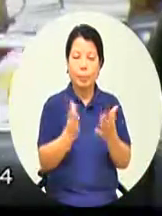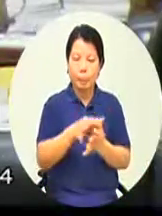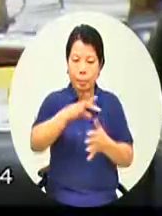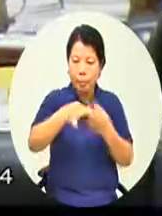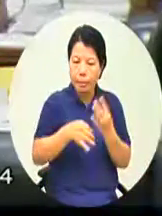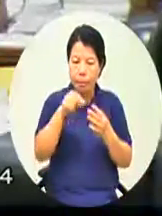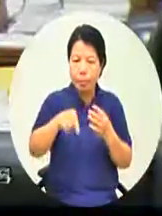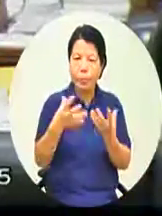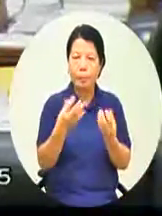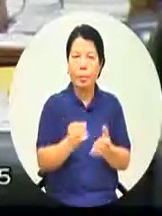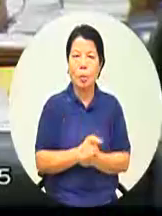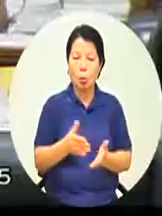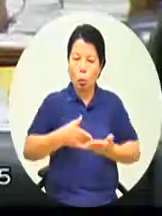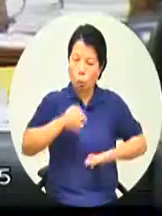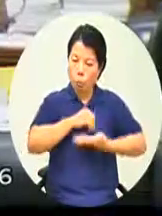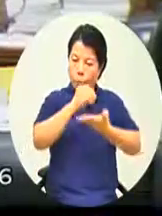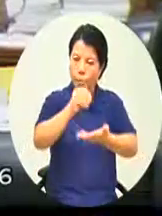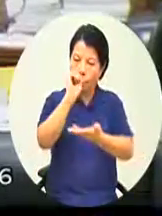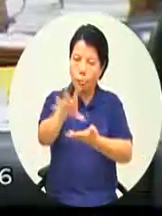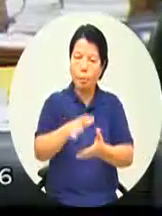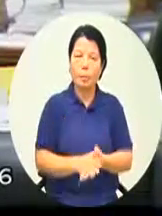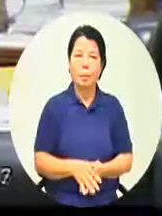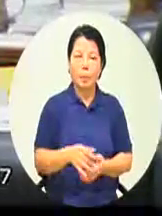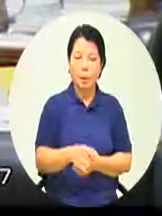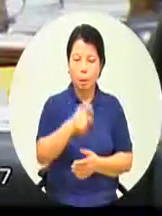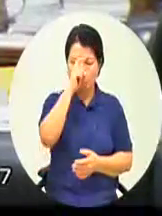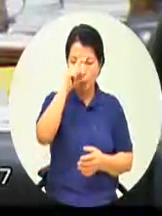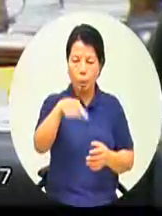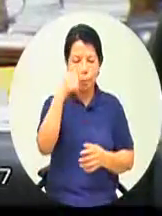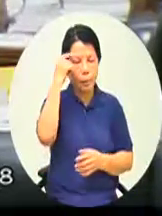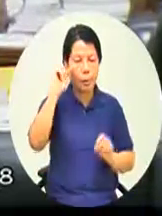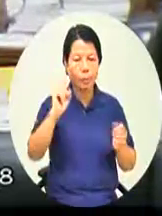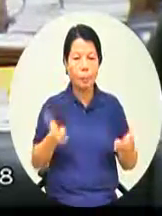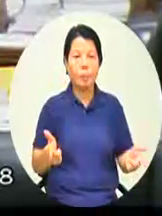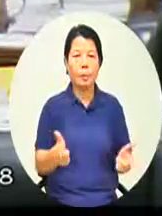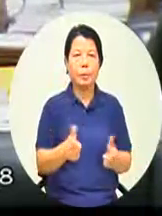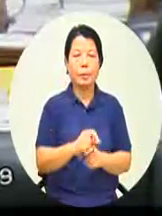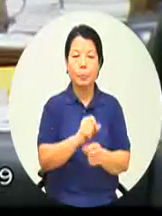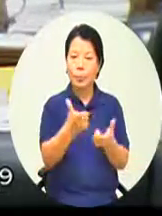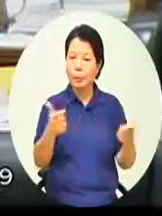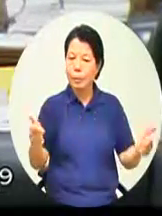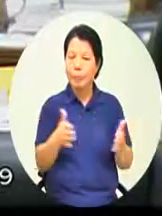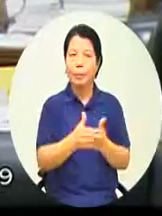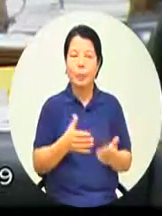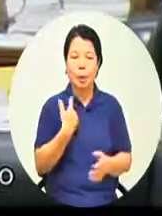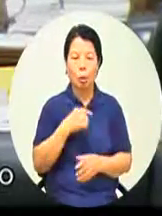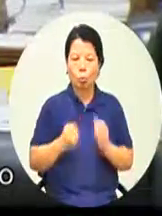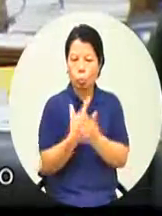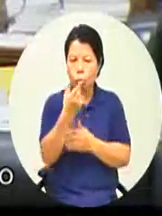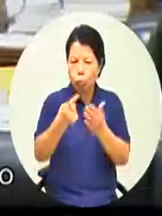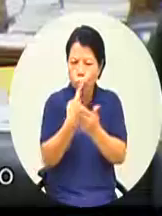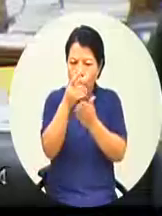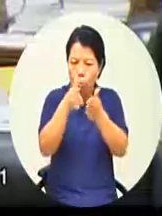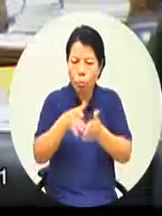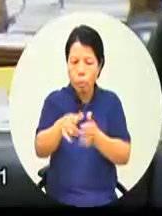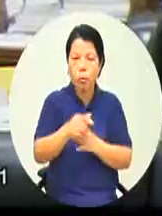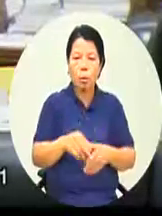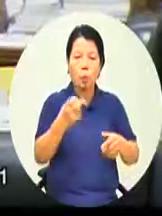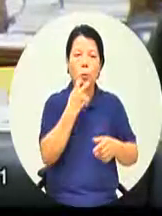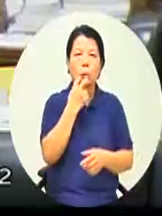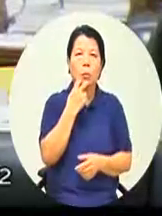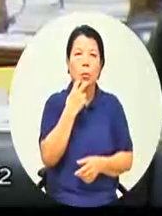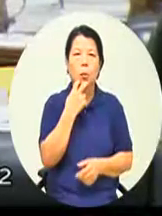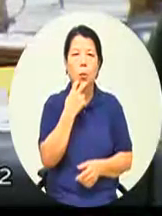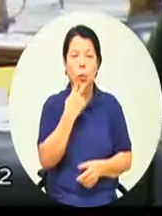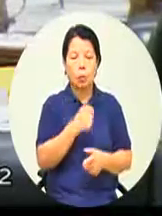没有这个，所以我才需要提供给你们，希望你们有不同的思维来处理这件事。它不是唯一选项，在中央公园不是